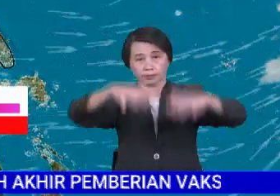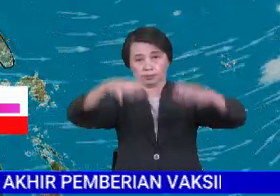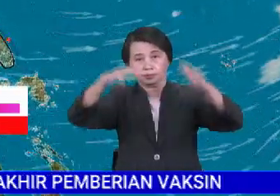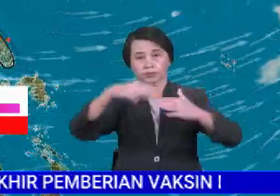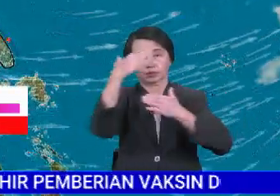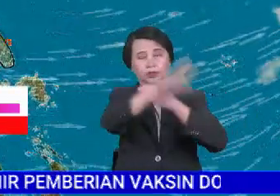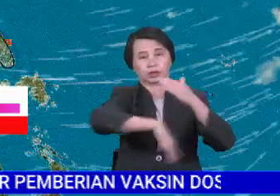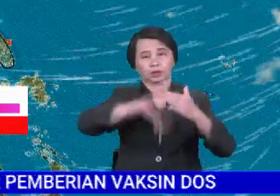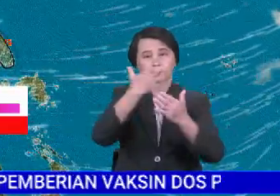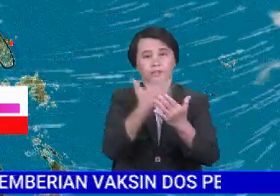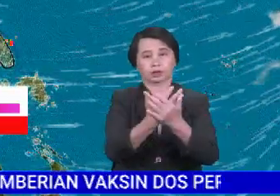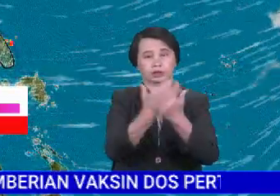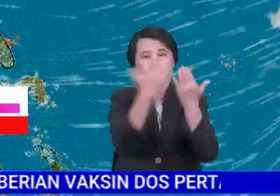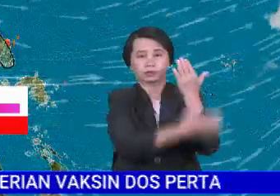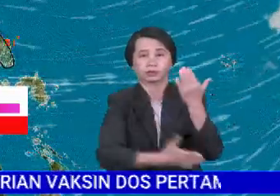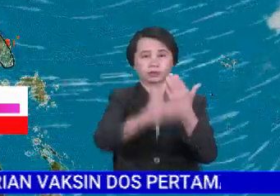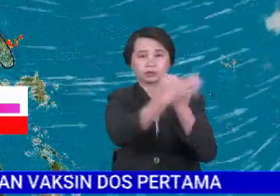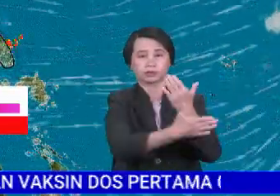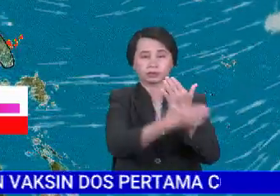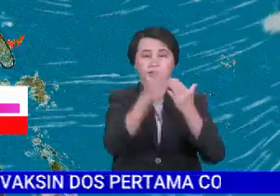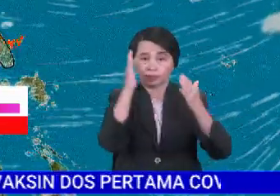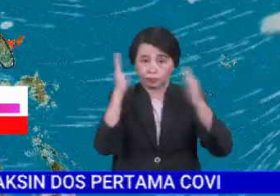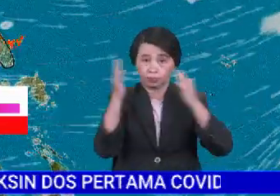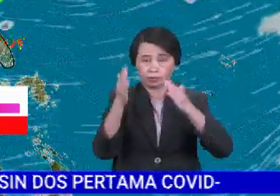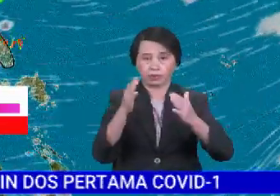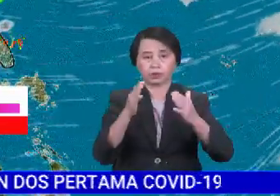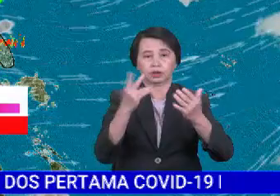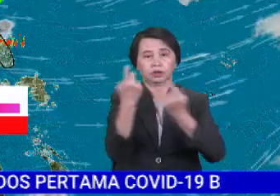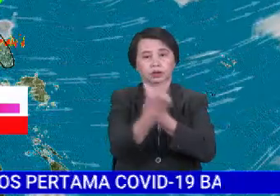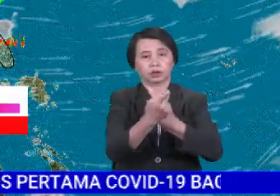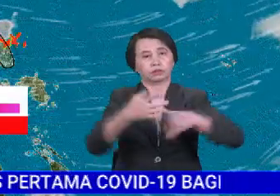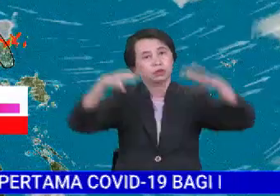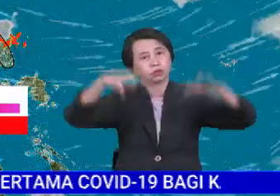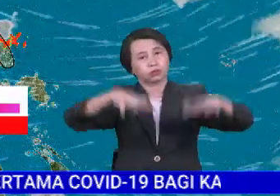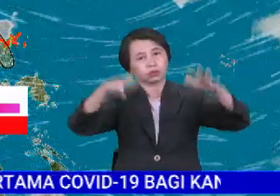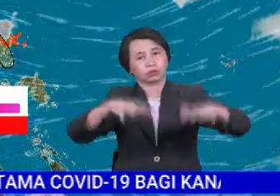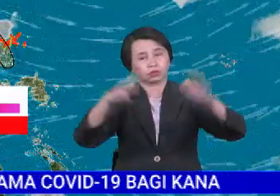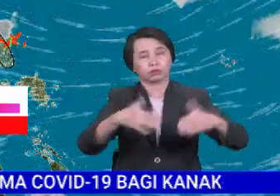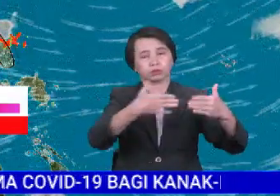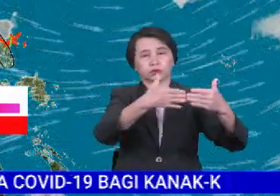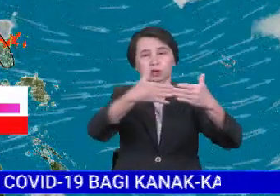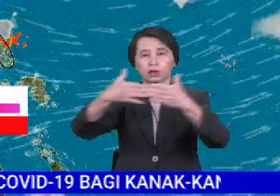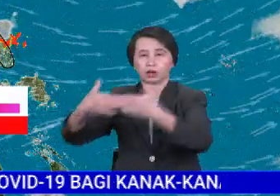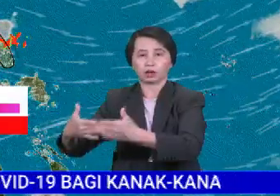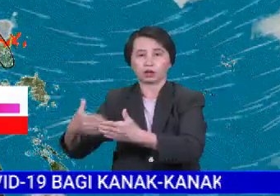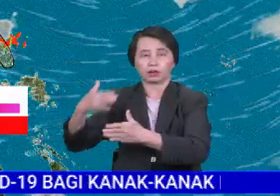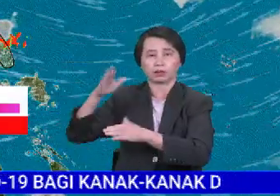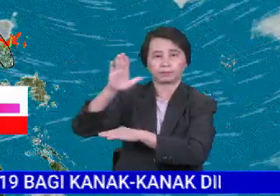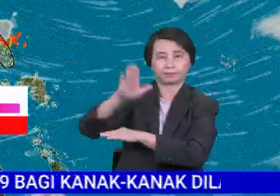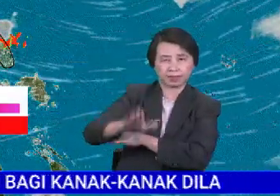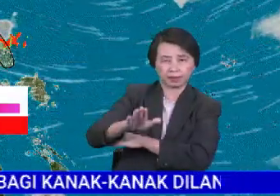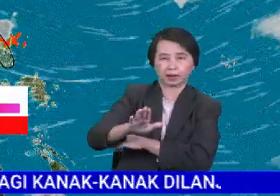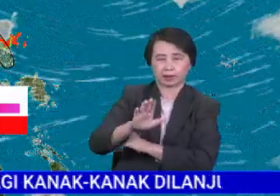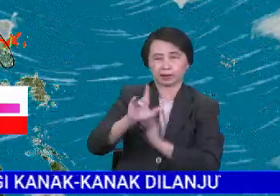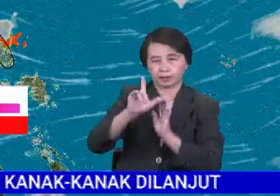hampir keseluruhan negeri di semenanjung Malaysia. Dan keadaan hujan ini boleh dijangka akan berlarutan sehingga ke lewat petang